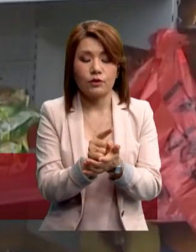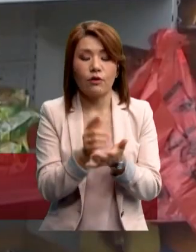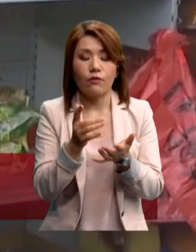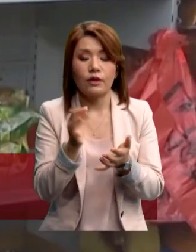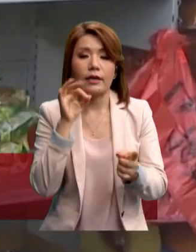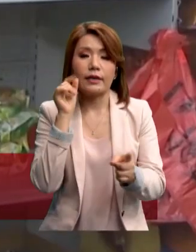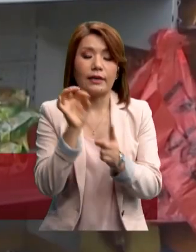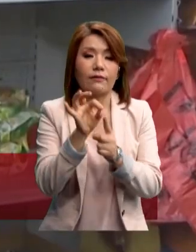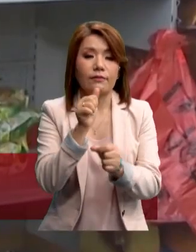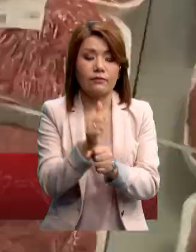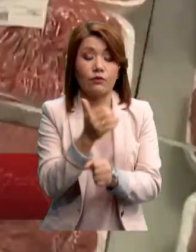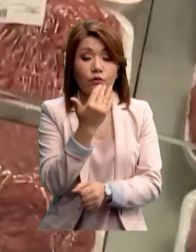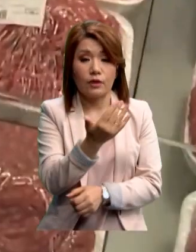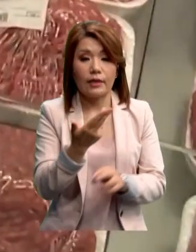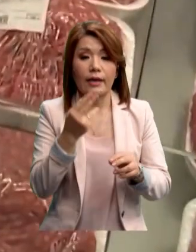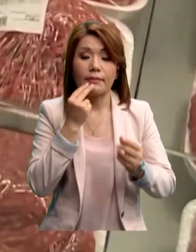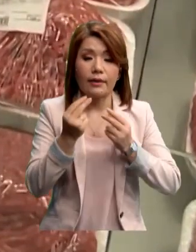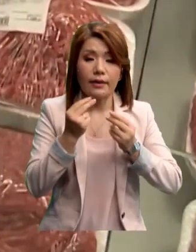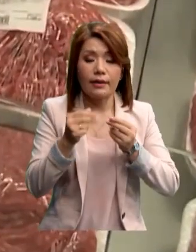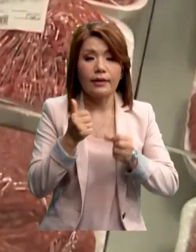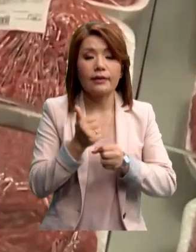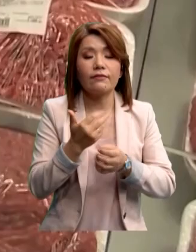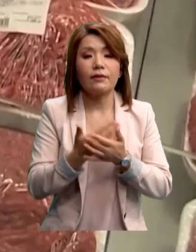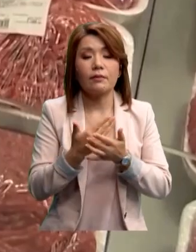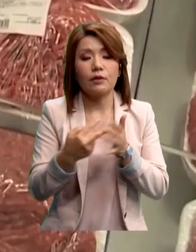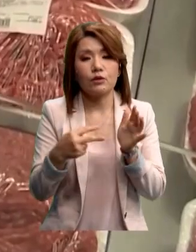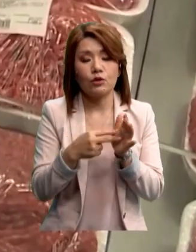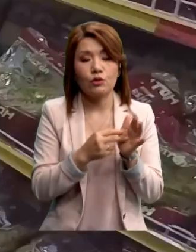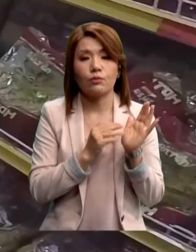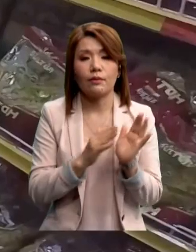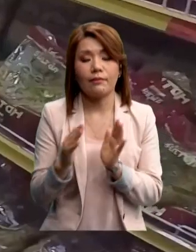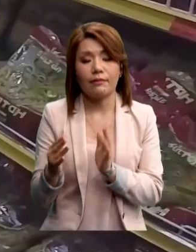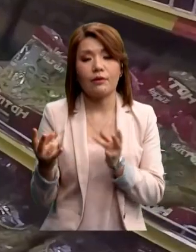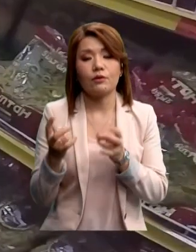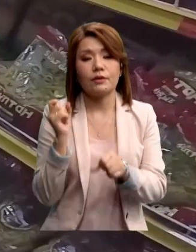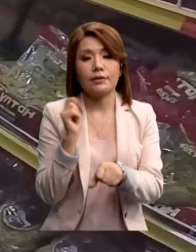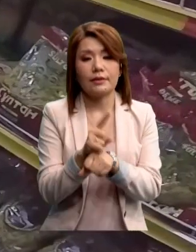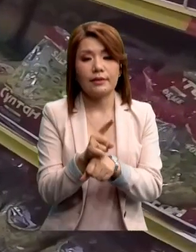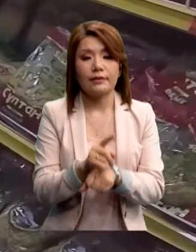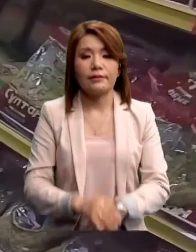Әкімдерге әлеуметтік маңызы бар азық-түлік тауарларының бағасын тұрақтандыруды тапсырды.